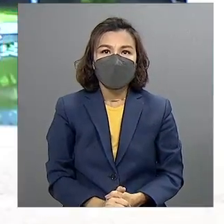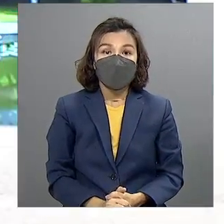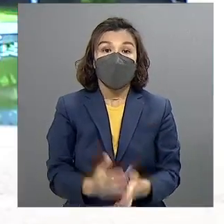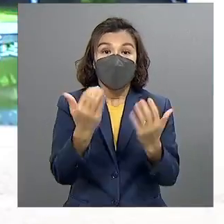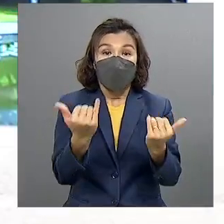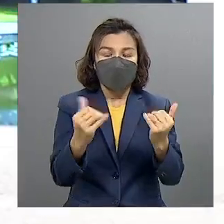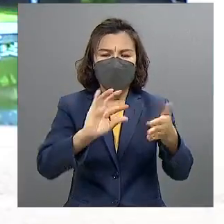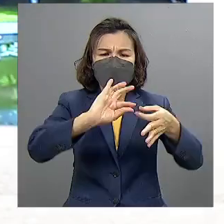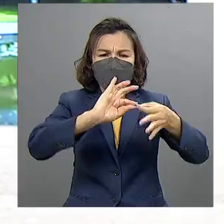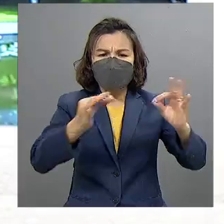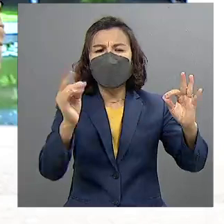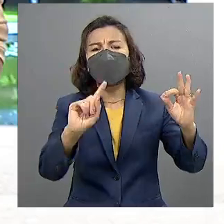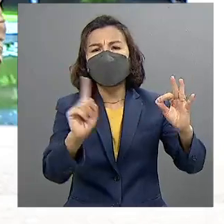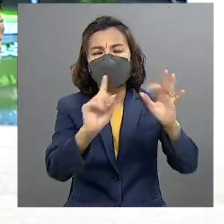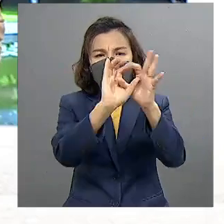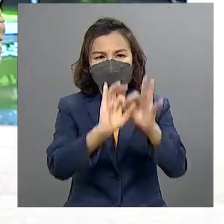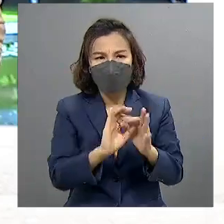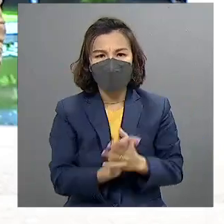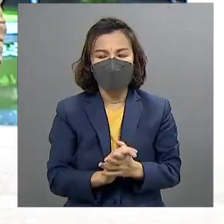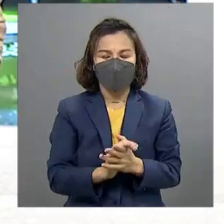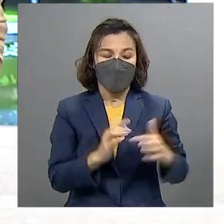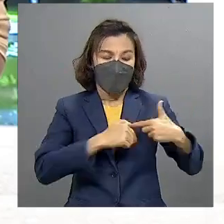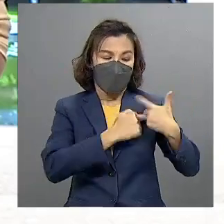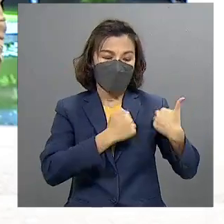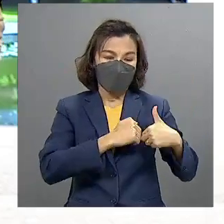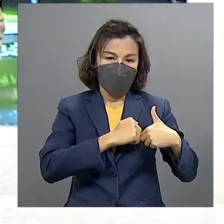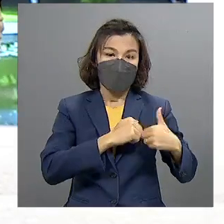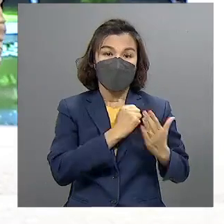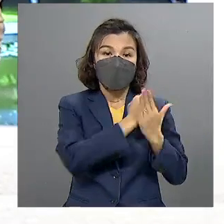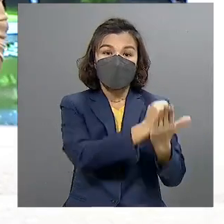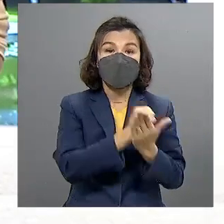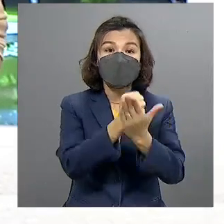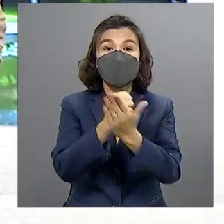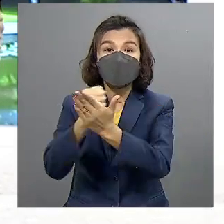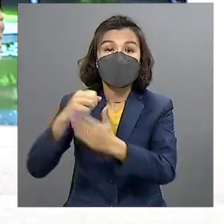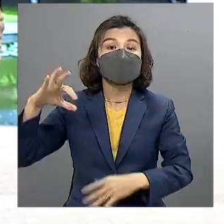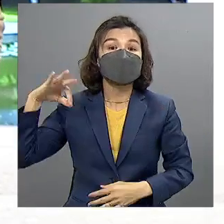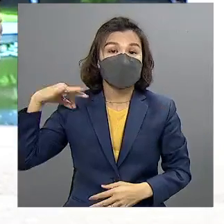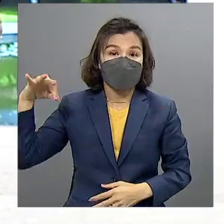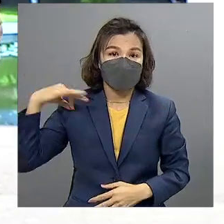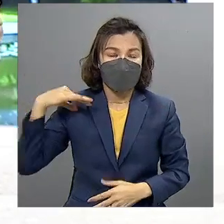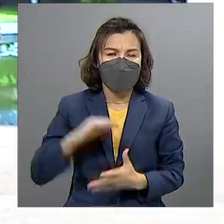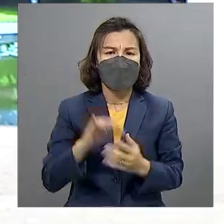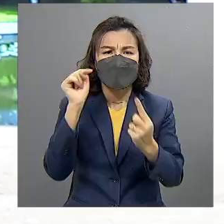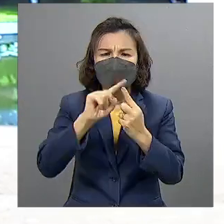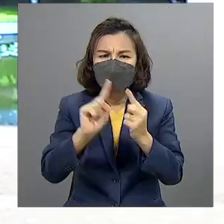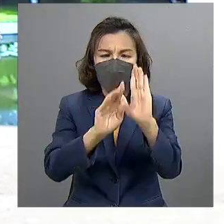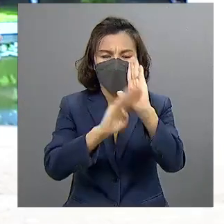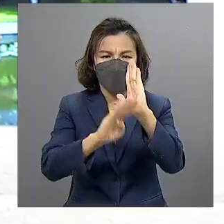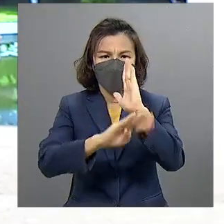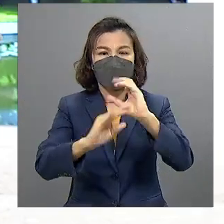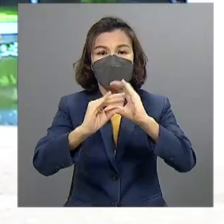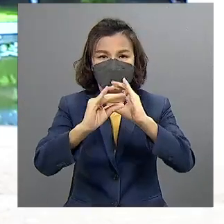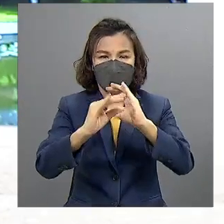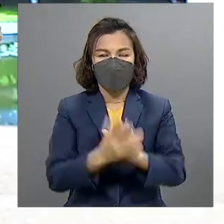ของความเป็นจิตอาสาของคนไทยที่ช่วยเหลือแบ่งปันซึ่งกันและกันที่อำเภอบ้านฉางจังหวัดระยองค่ะมีกลุ่มจิต